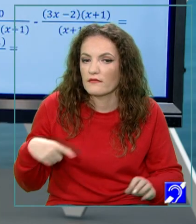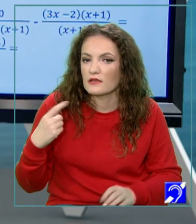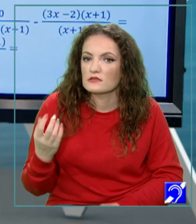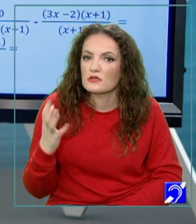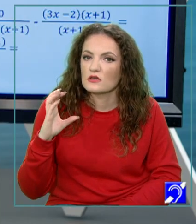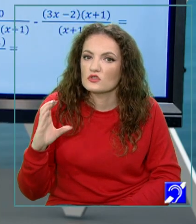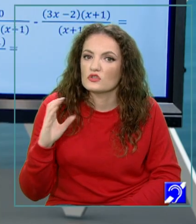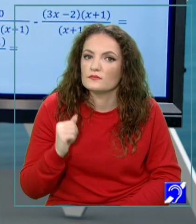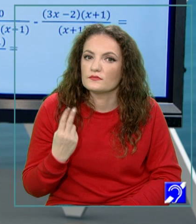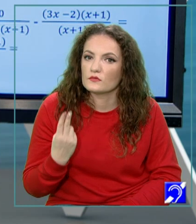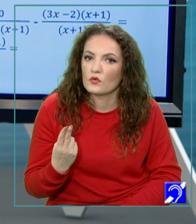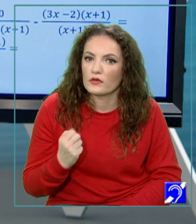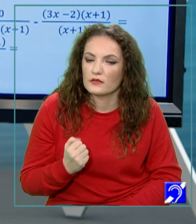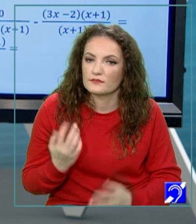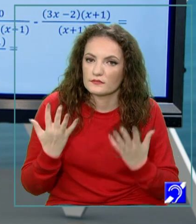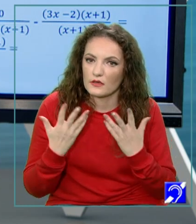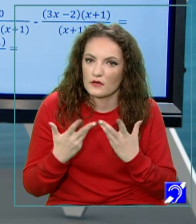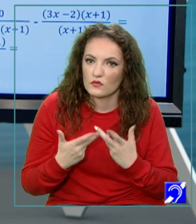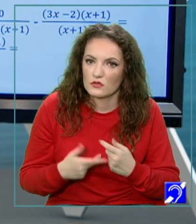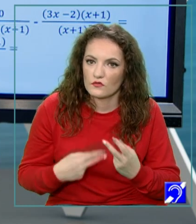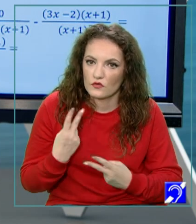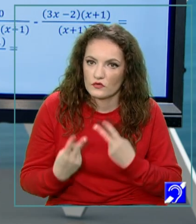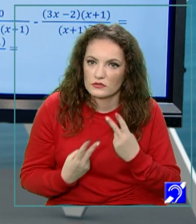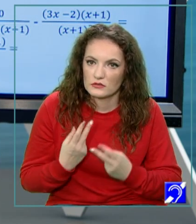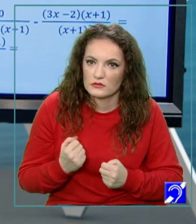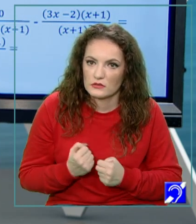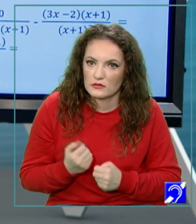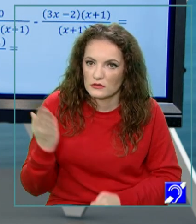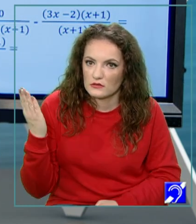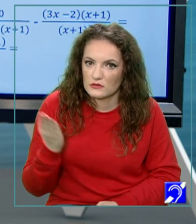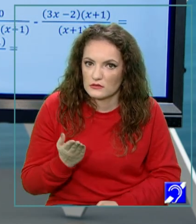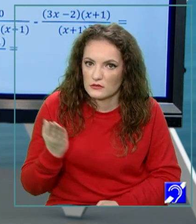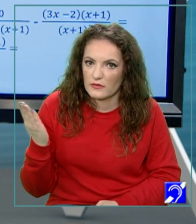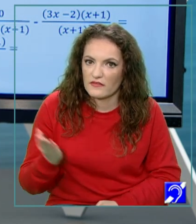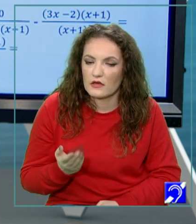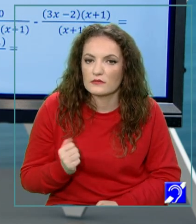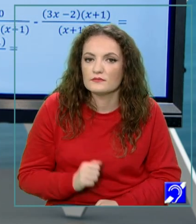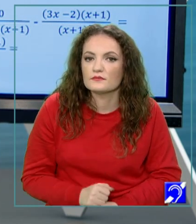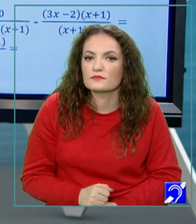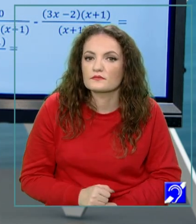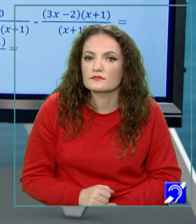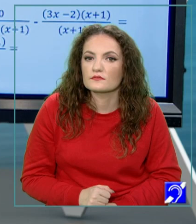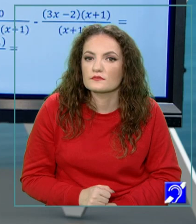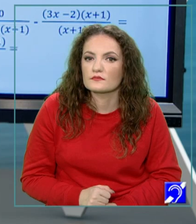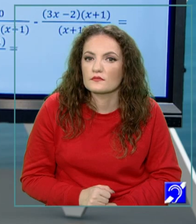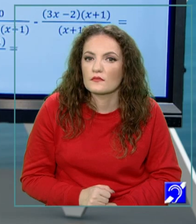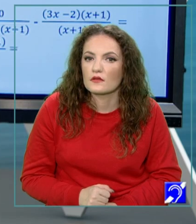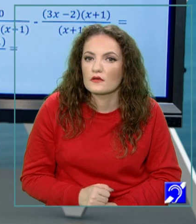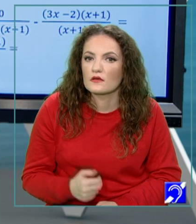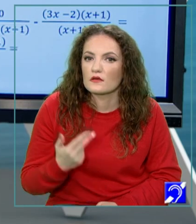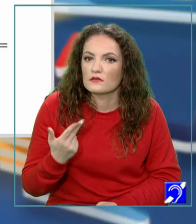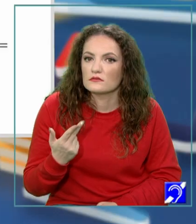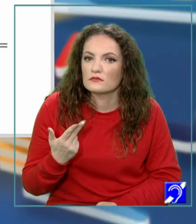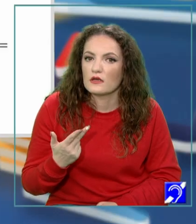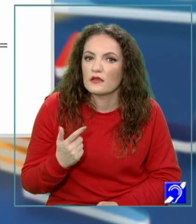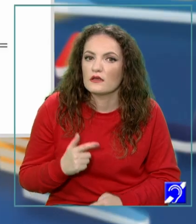Începem exercițiul al doilea. Efectuați calculele utilizând operația de simplificare. Calculele mele sunt 3x plus 2 pe lângă x